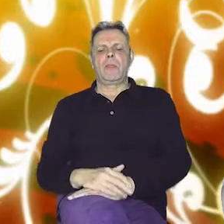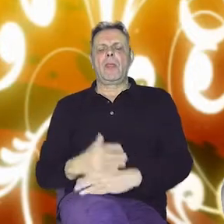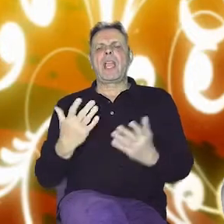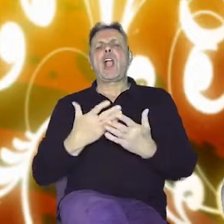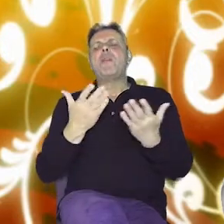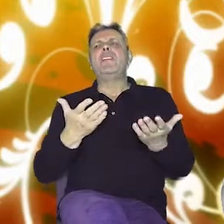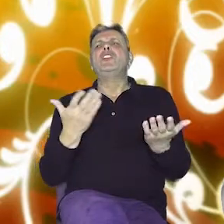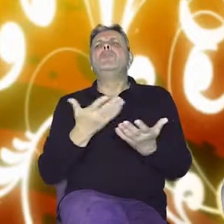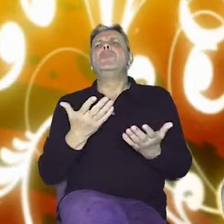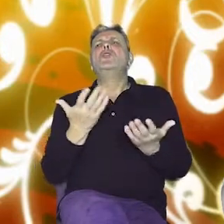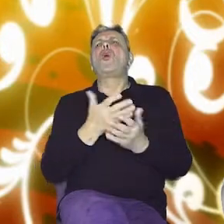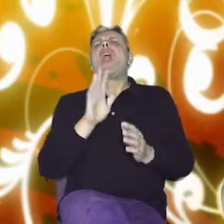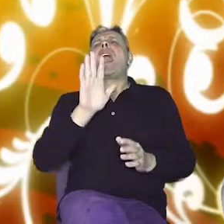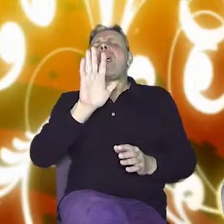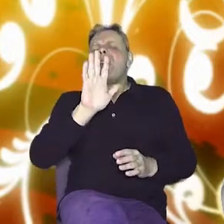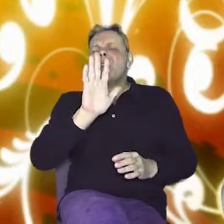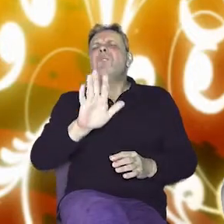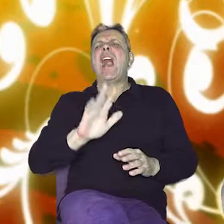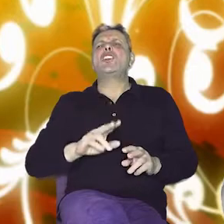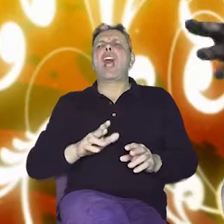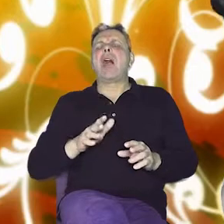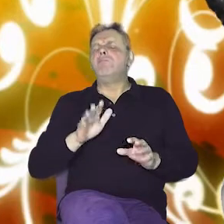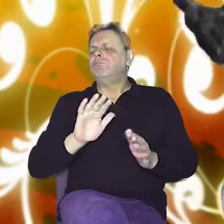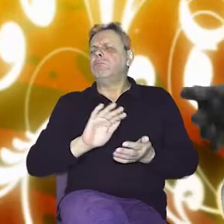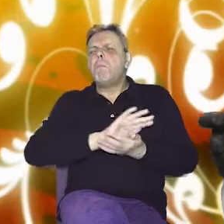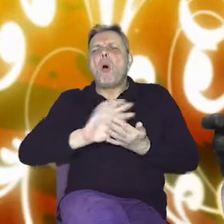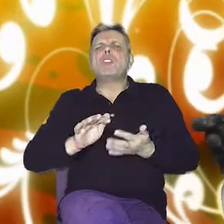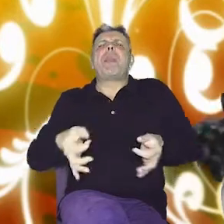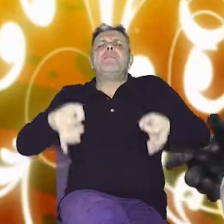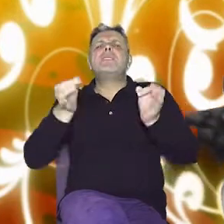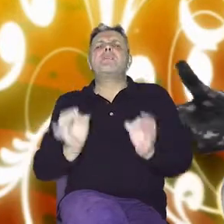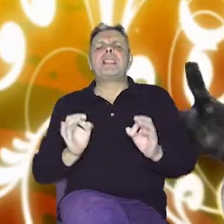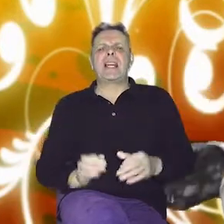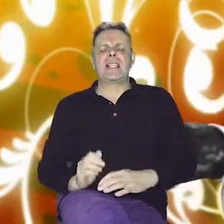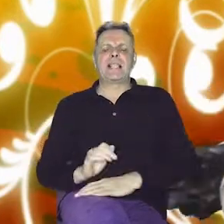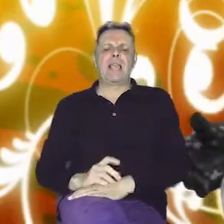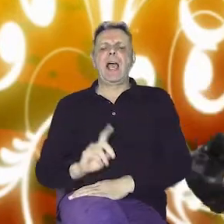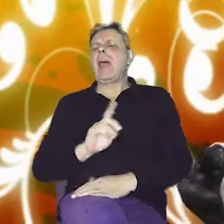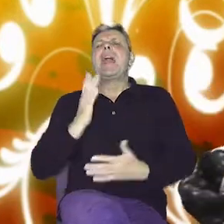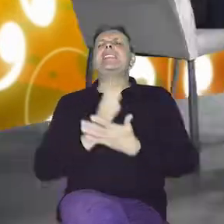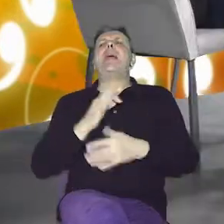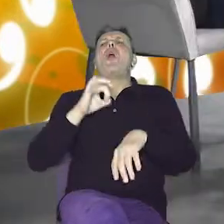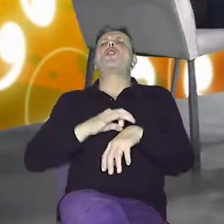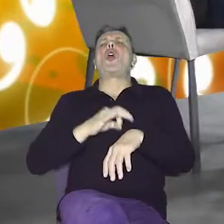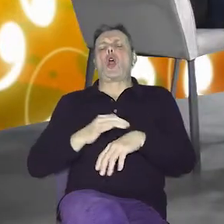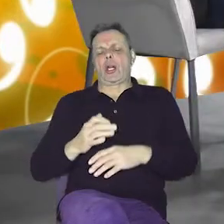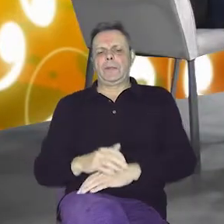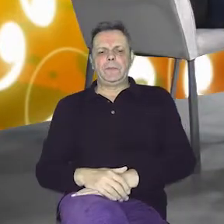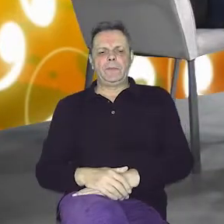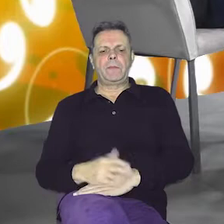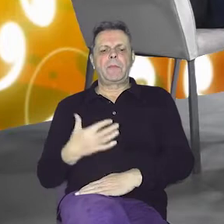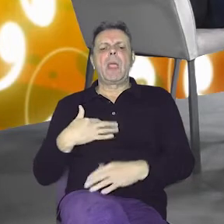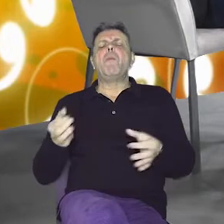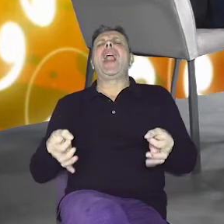za sebe, što je vaša subspecijalizacija ili što je vaša baš specijalizacija, a ne samo doktor medicine? Pa